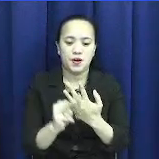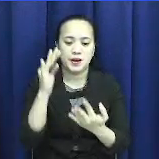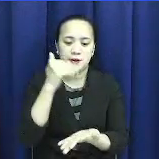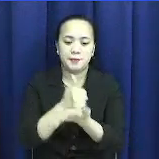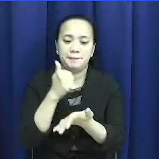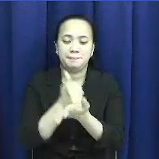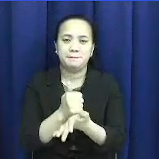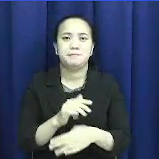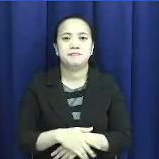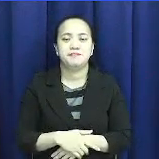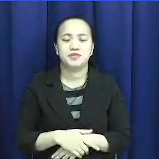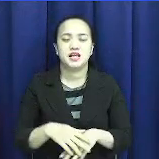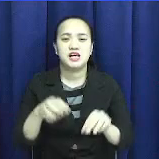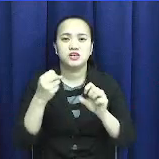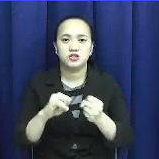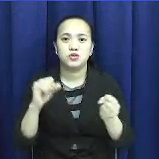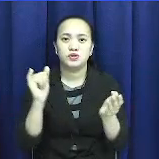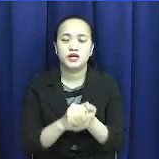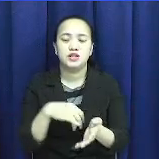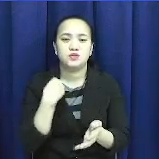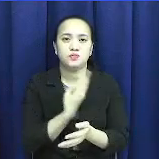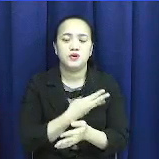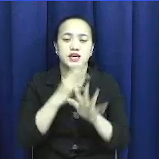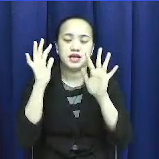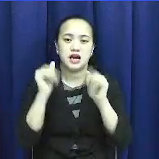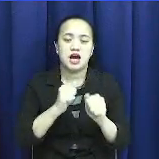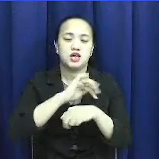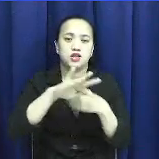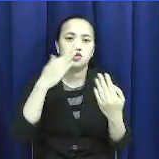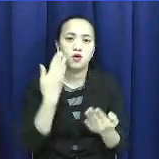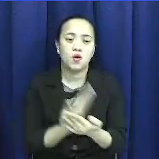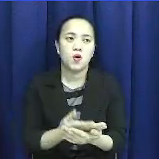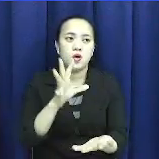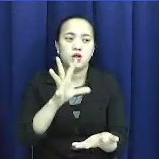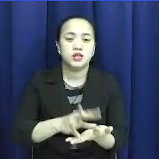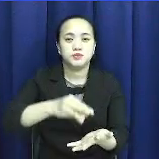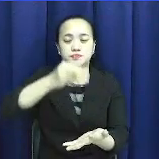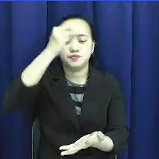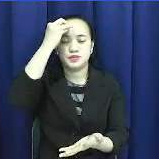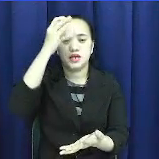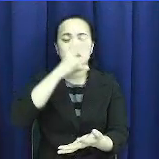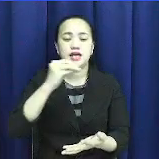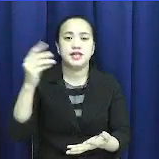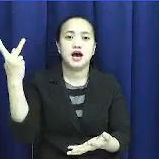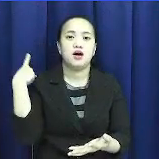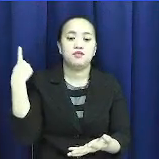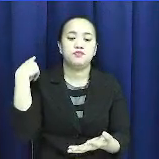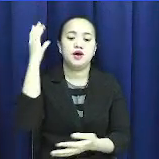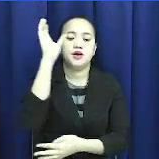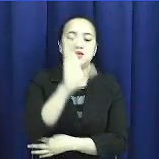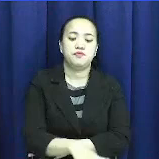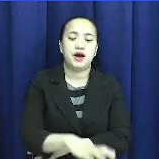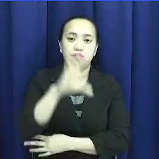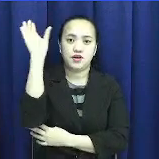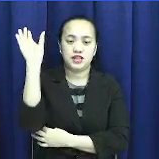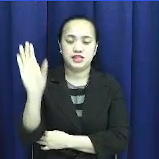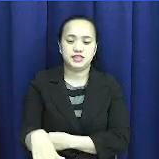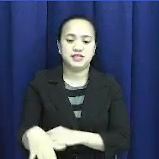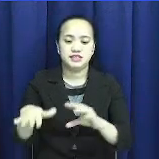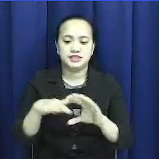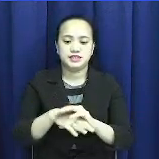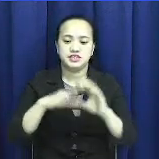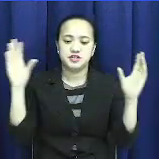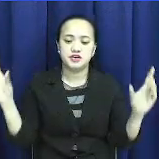matututo para po sa salita ng Diyos. Okay? Revival, mamaya may revival ano,